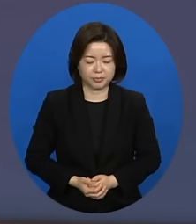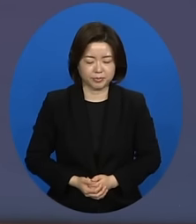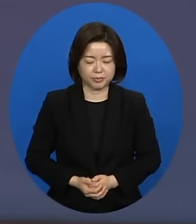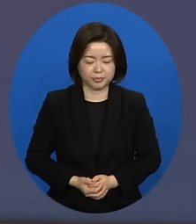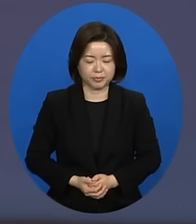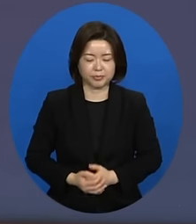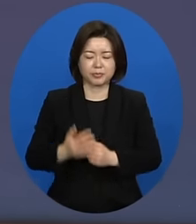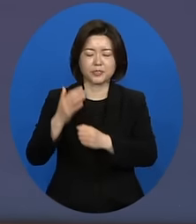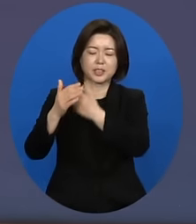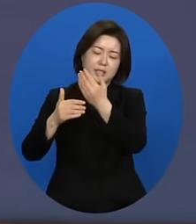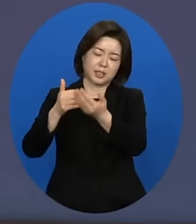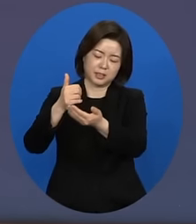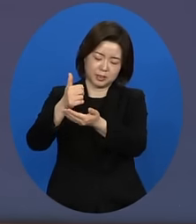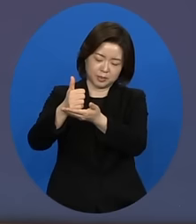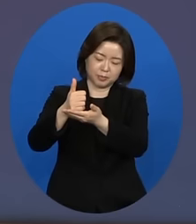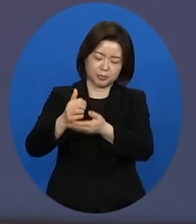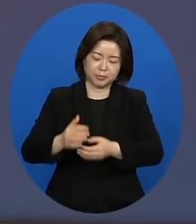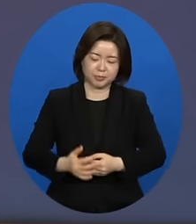하나님,